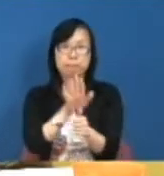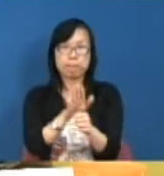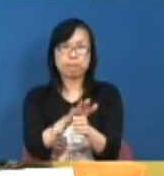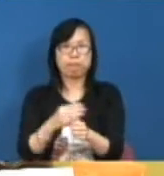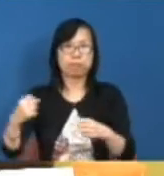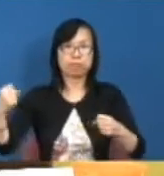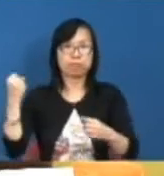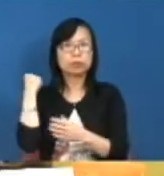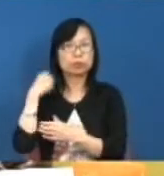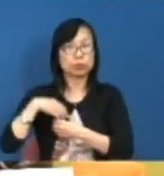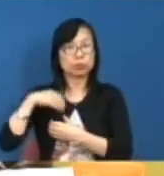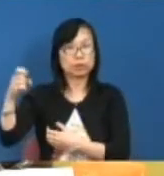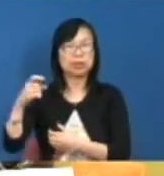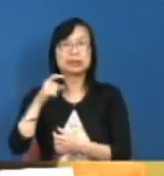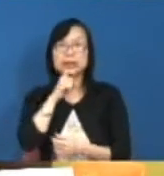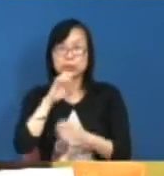織、有計劃、